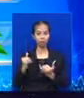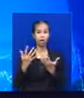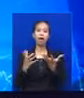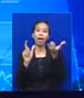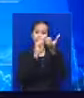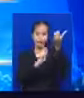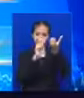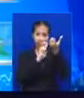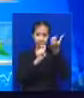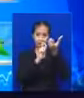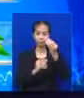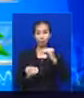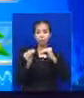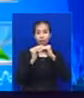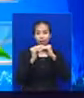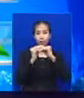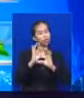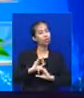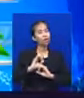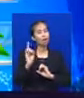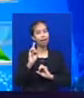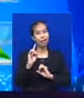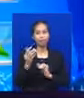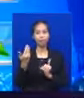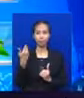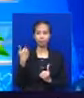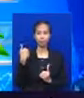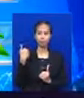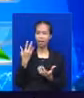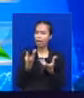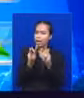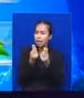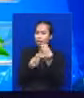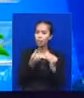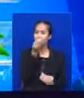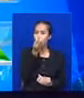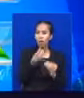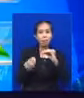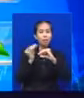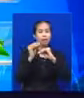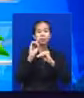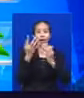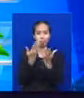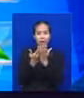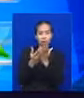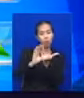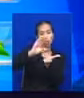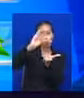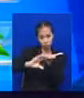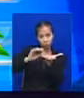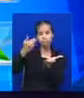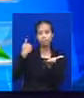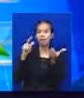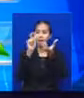อเชียวันนี้ส่วนใหญ่ปรับตัวเพิ่มขึ้นได้อย่างสดใสค่ะหลังเฟดส่งสัญญาณไม่รีบปรับขึ้นดอกเบี้ยทำให้มีเงินไหลกลับเข้ามาลงทุนในต